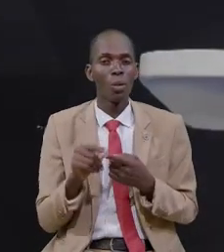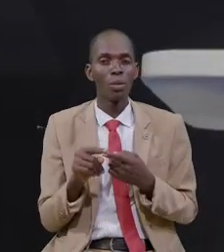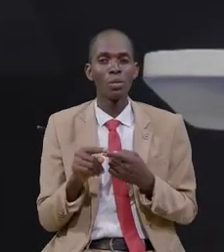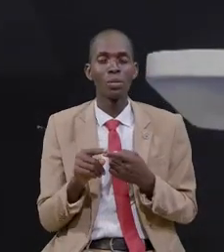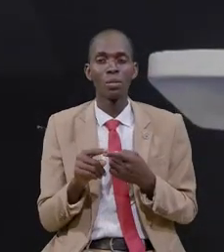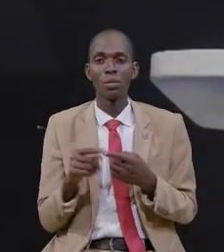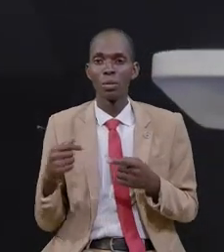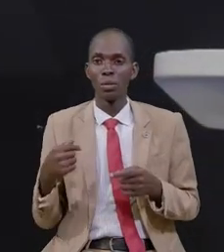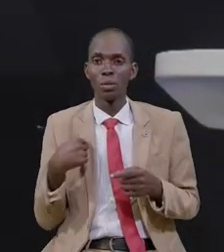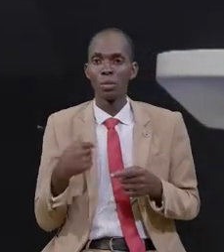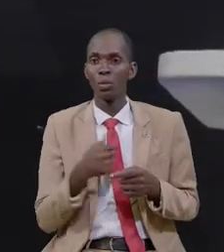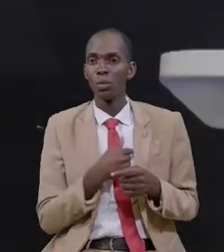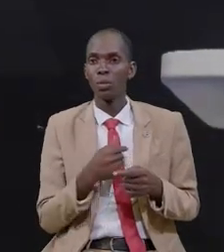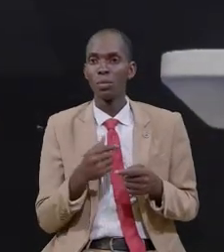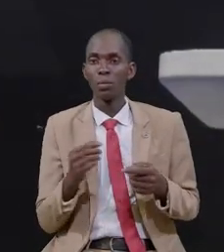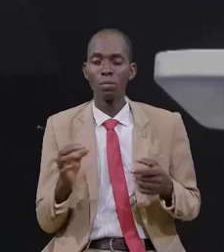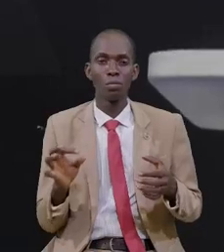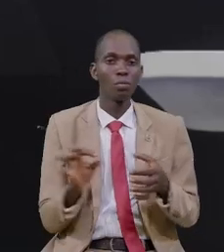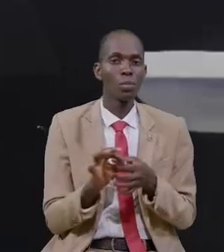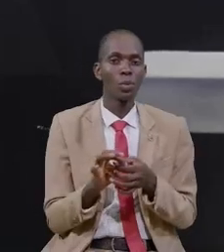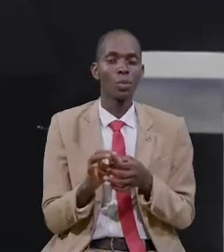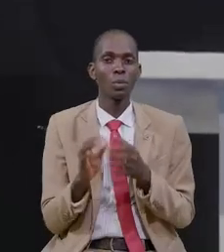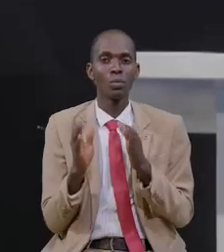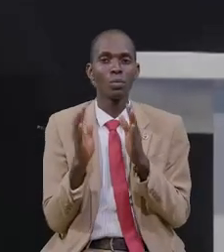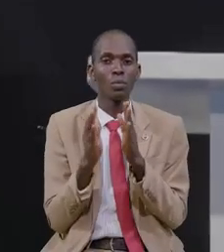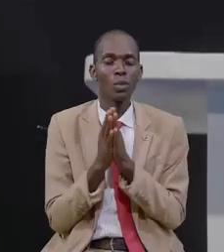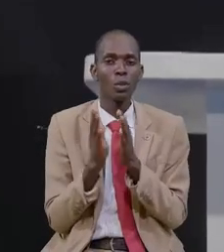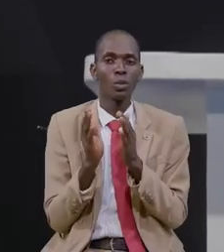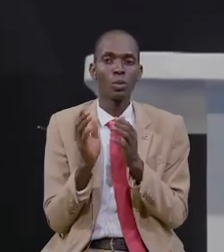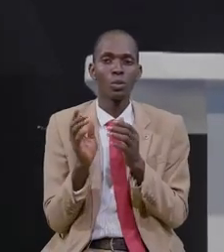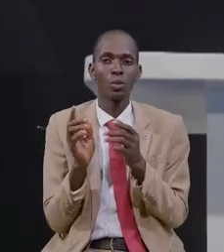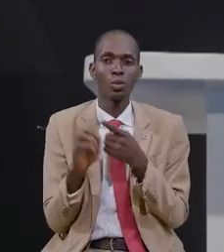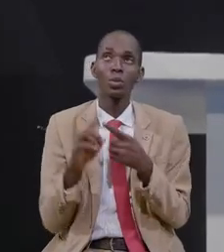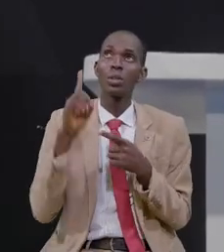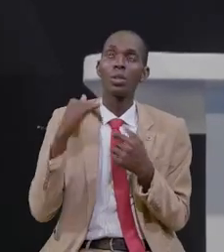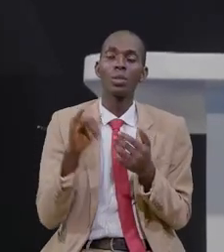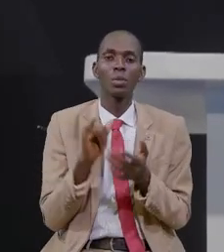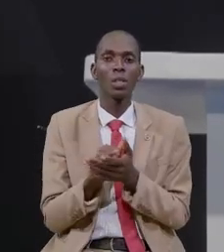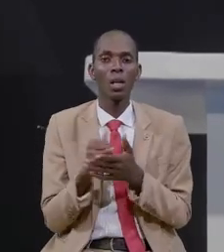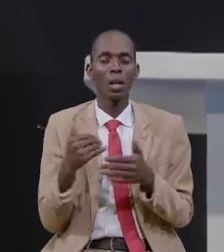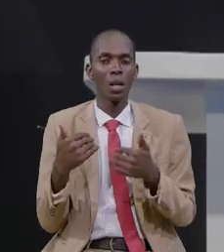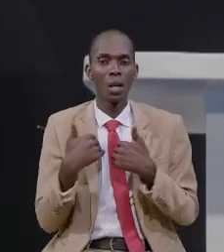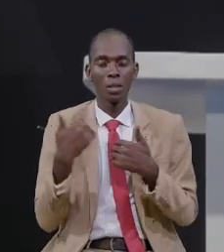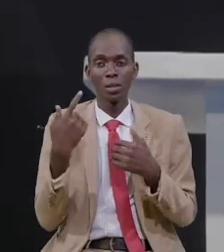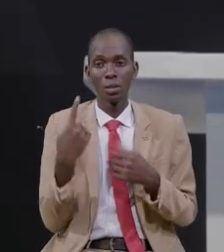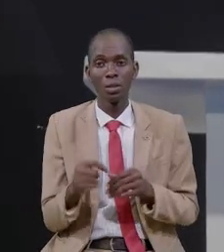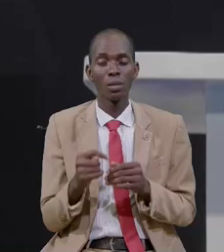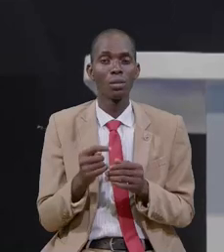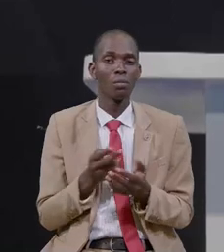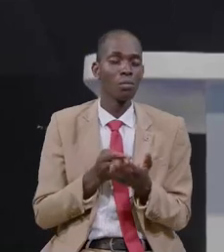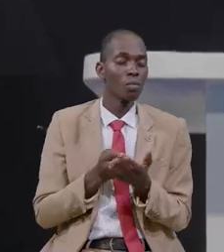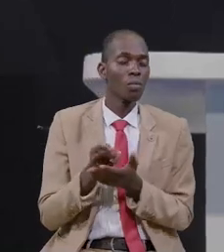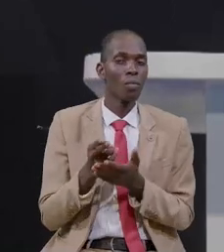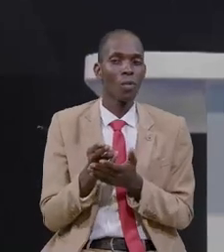Quand tu joins ta faible prière à sa prière, qu'il a l'intégrité, et